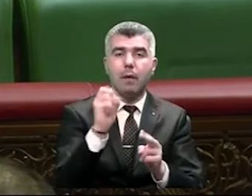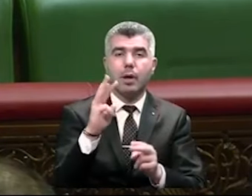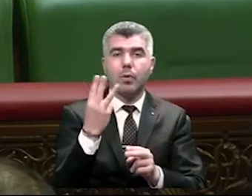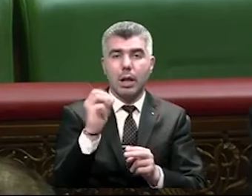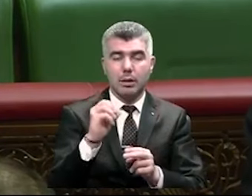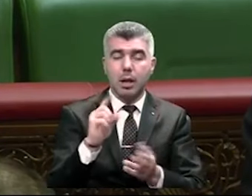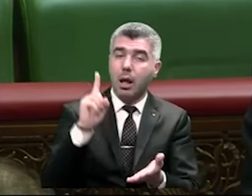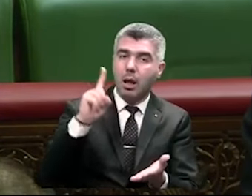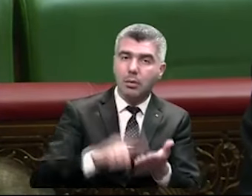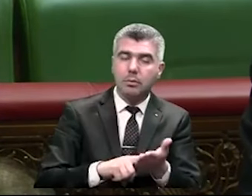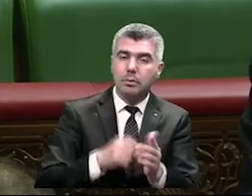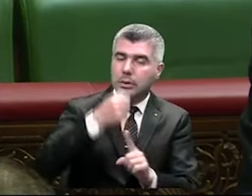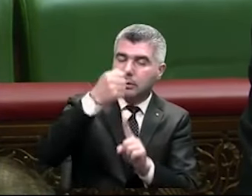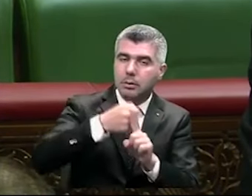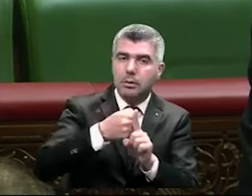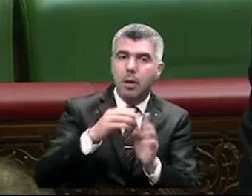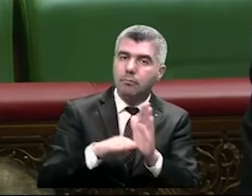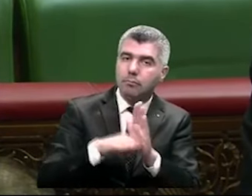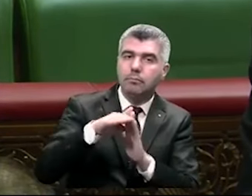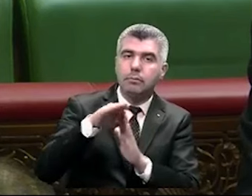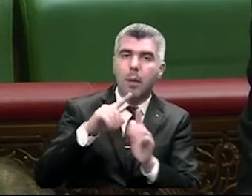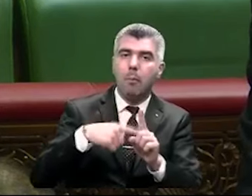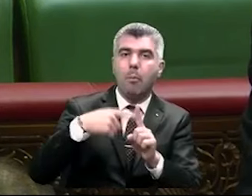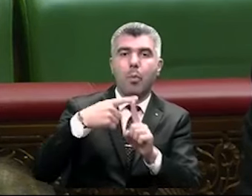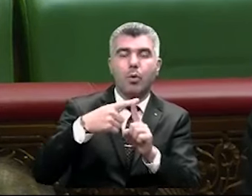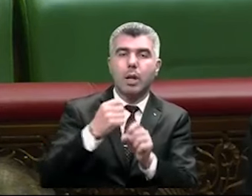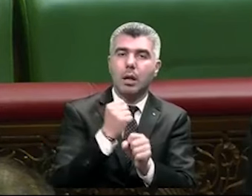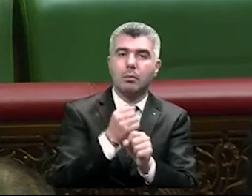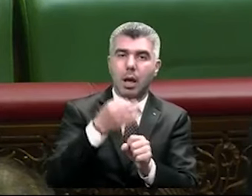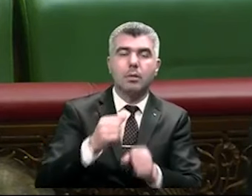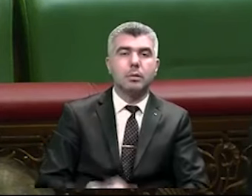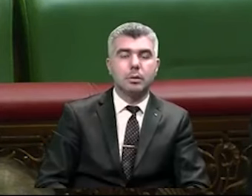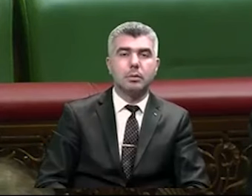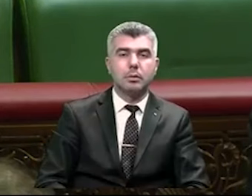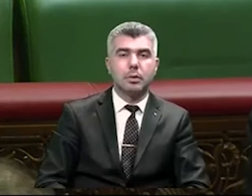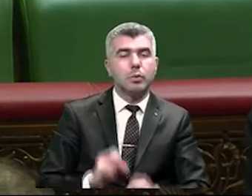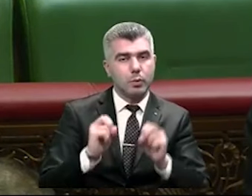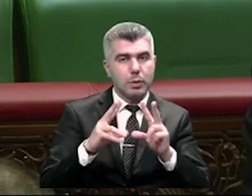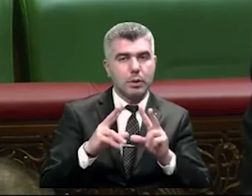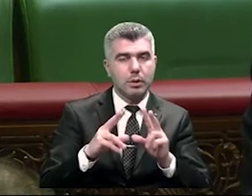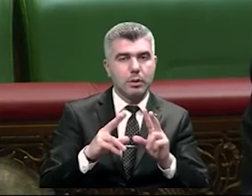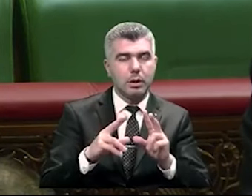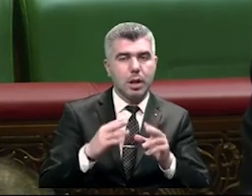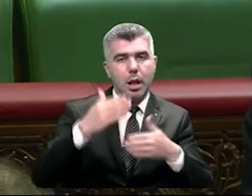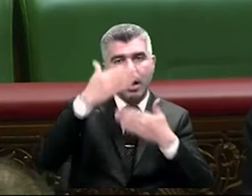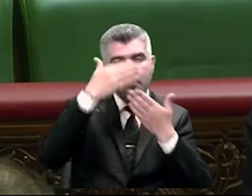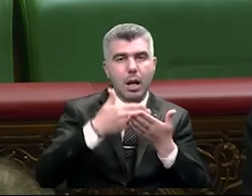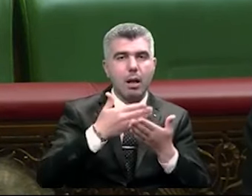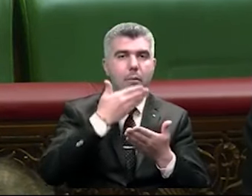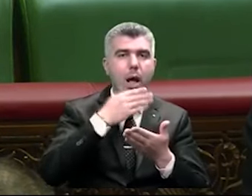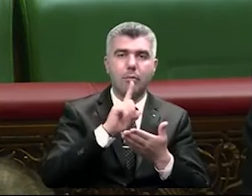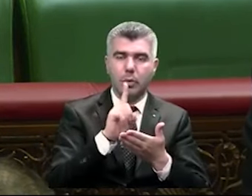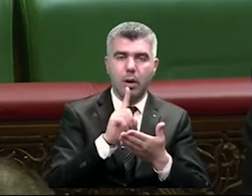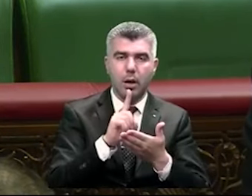ضروره تكثيف العمل على تجويده وتحسينه صحيح ان بلادنا ل الحمد تمتلك